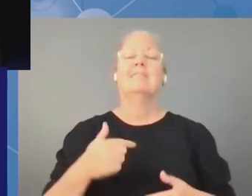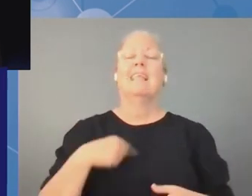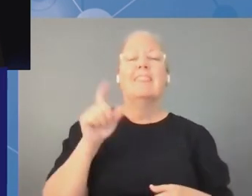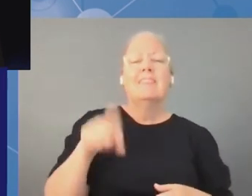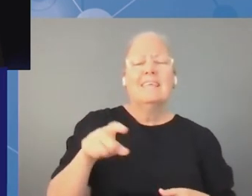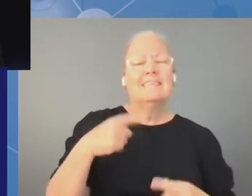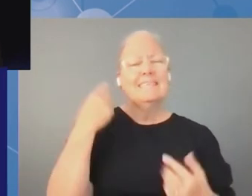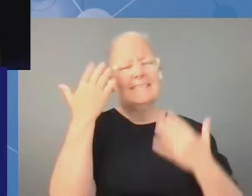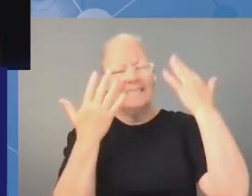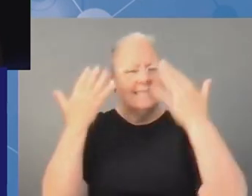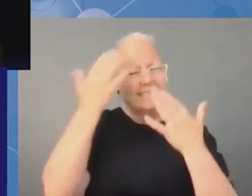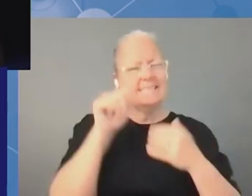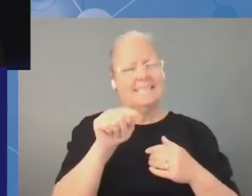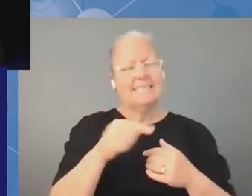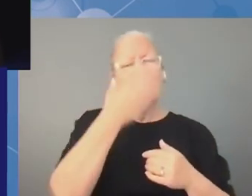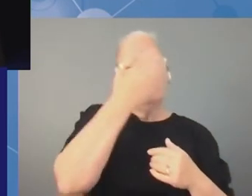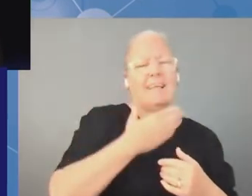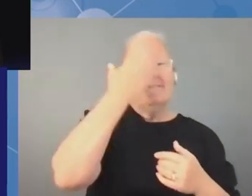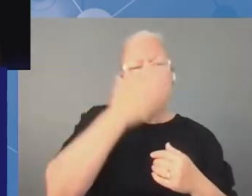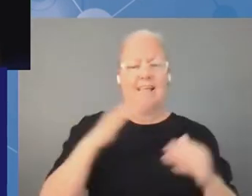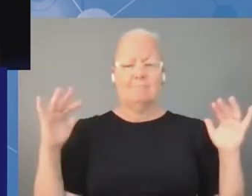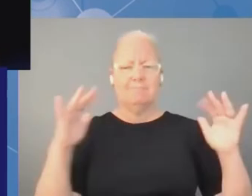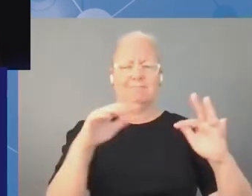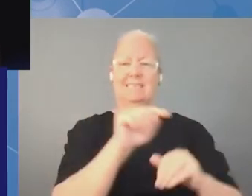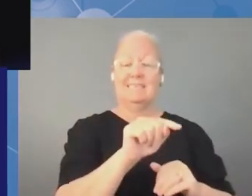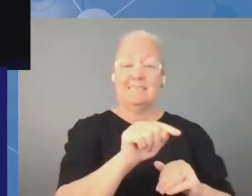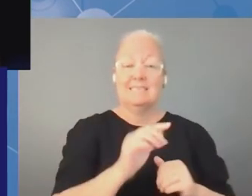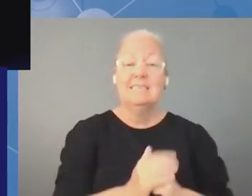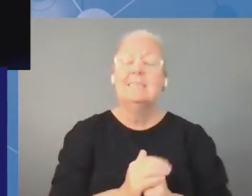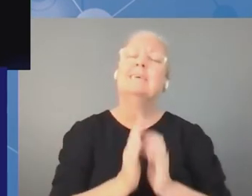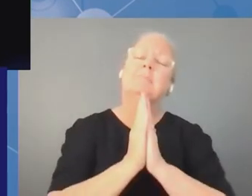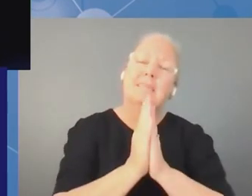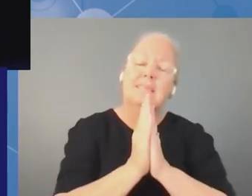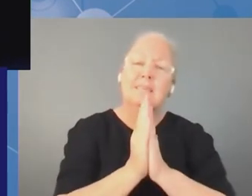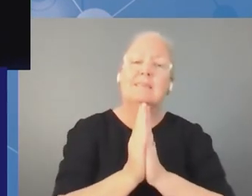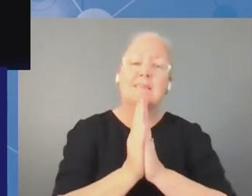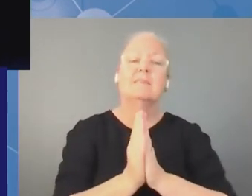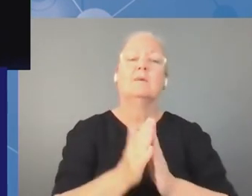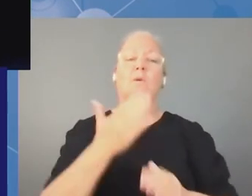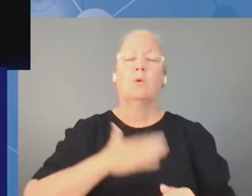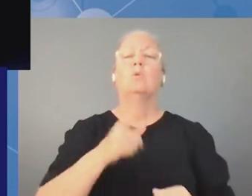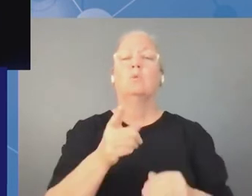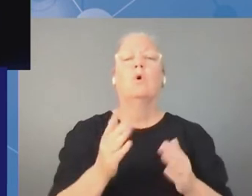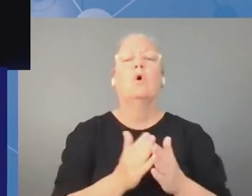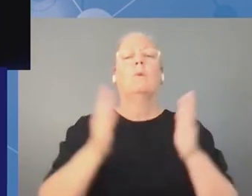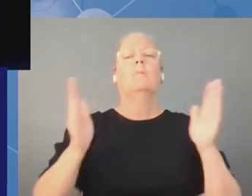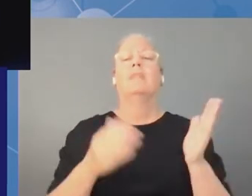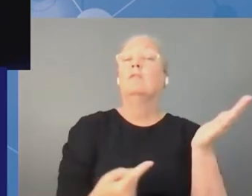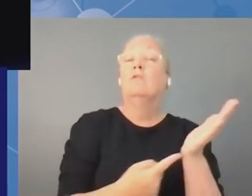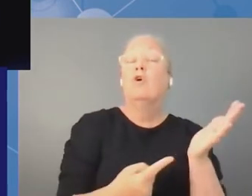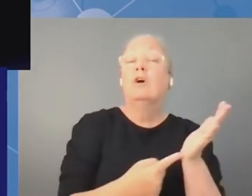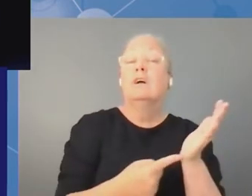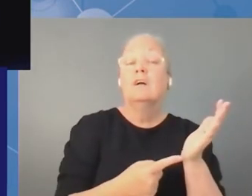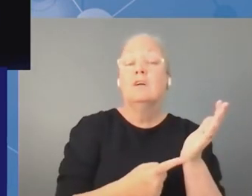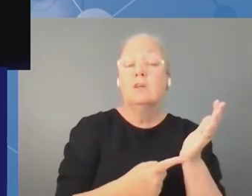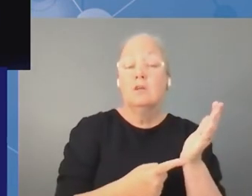على المتصلين عن بعد، وأنا موجود في القاعة وجدت صعوبة في الحديث